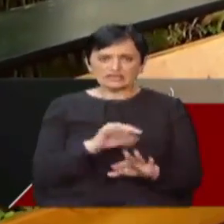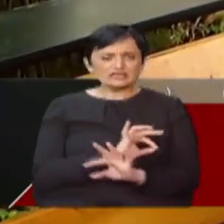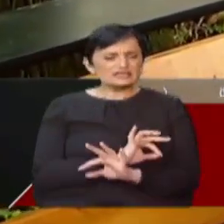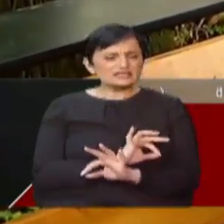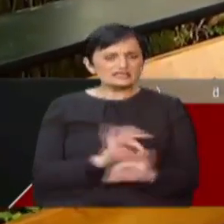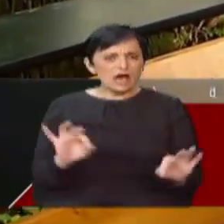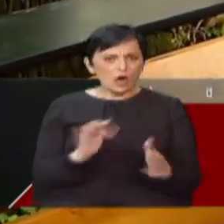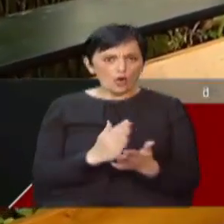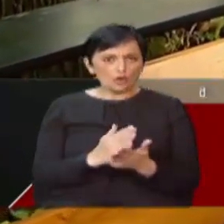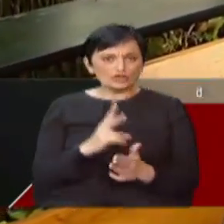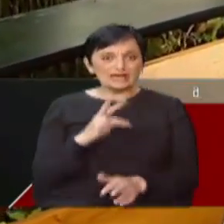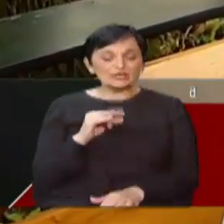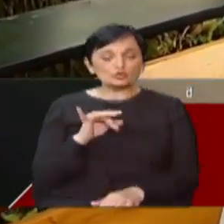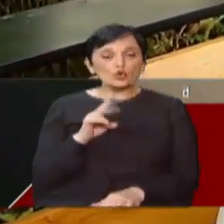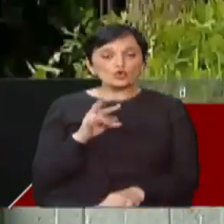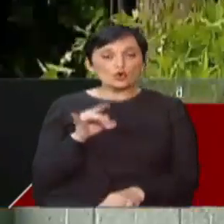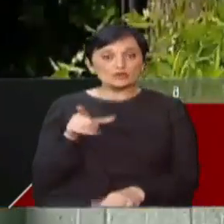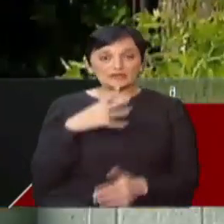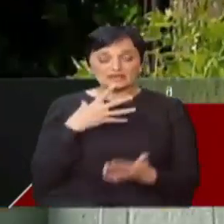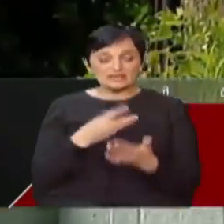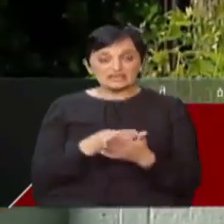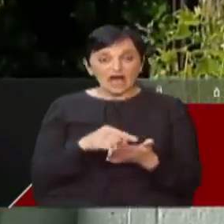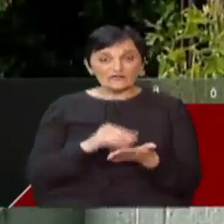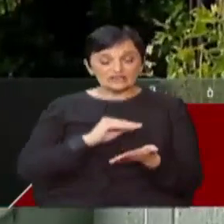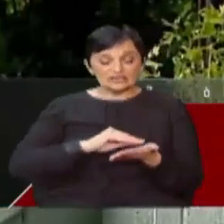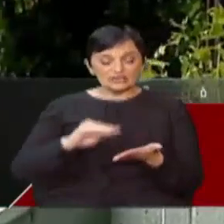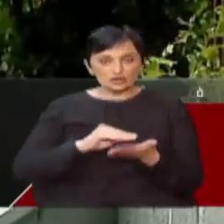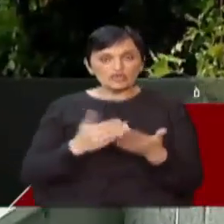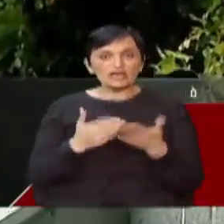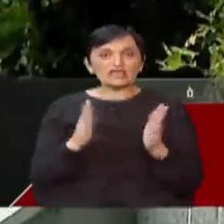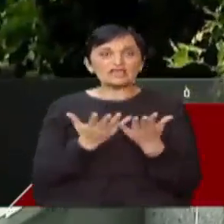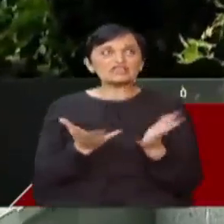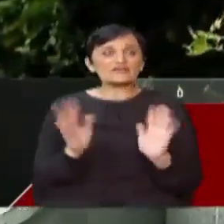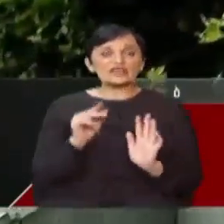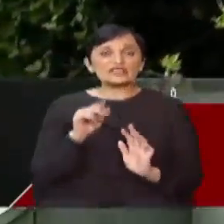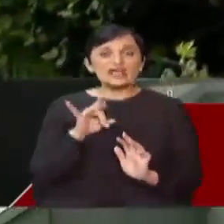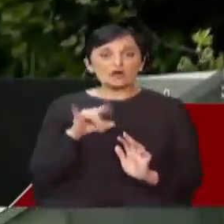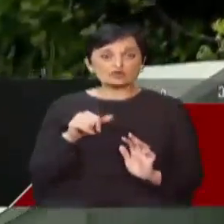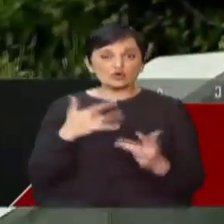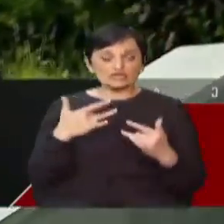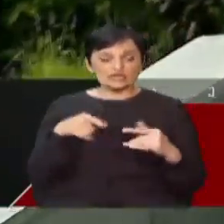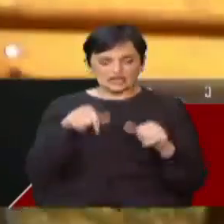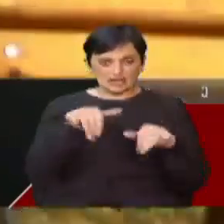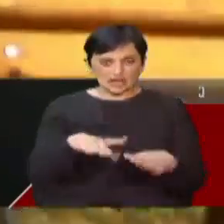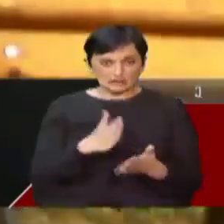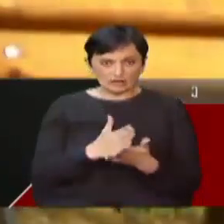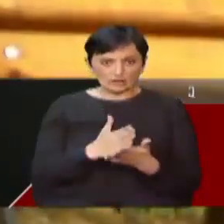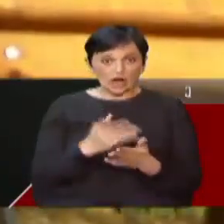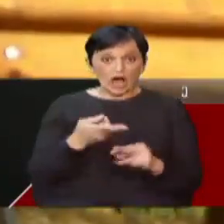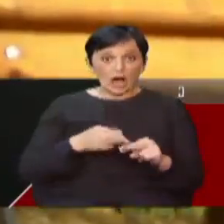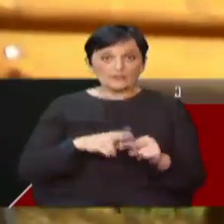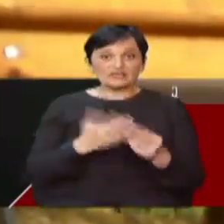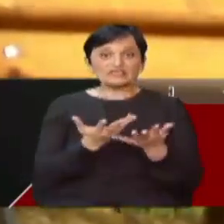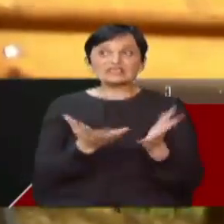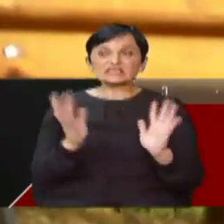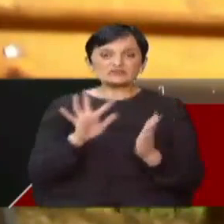caria, am istuis. Licuna lord kipanidze sa cutari ce anahate bista git cu agia sirceși, terjolis am pitiat și au scadat scotele. Mas am istuis